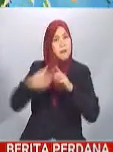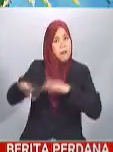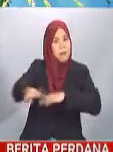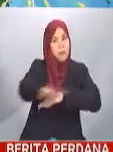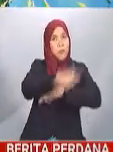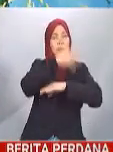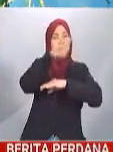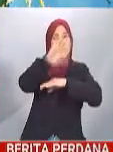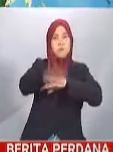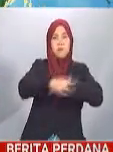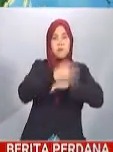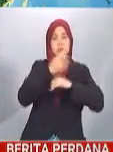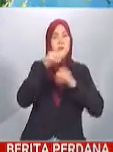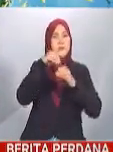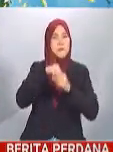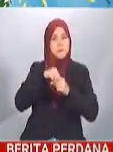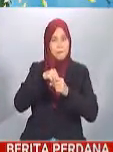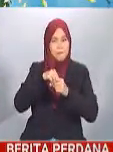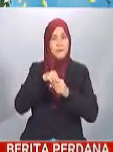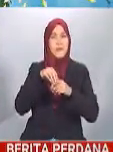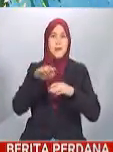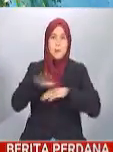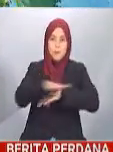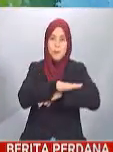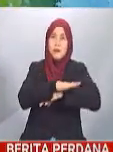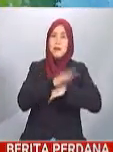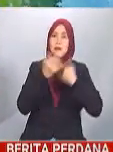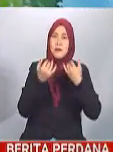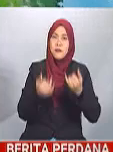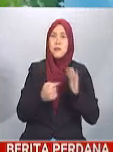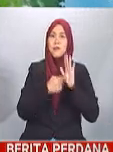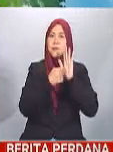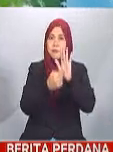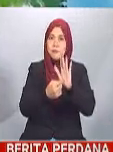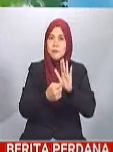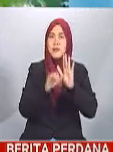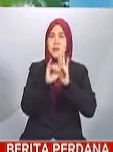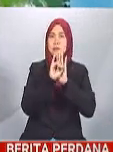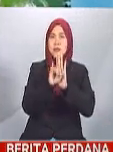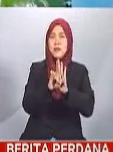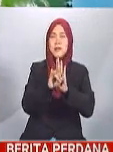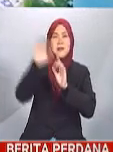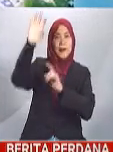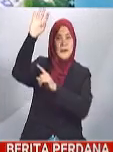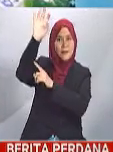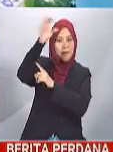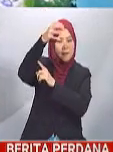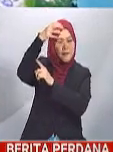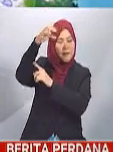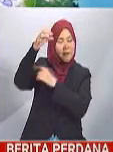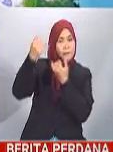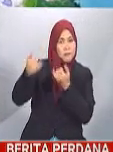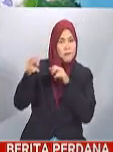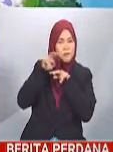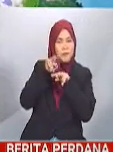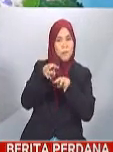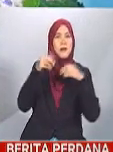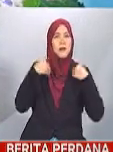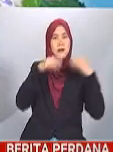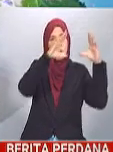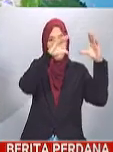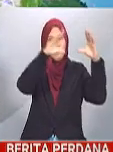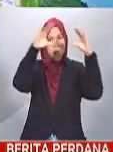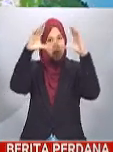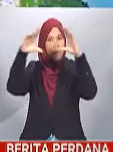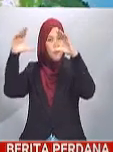di mana-mana perairan negara. Sementara itu, menerusi paparan imej satelit semasa, dapat diperhatikan kelompok awan